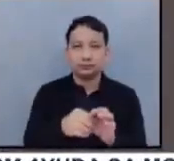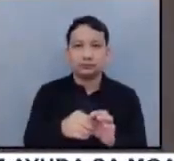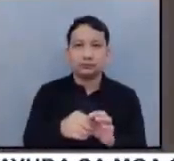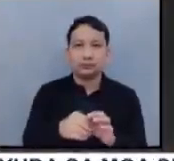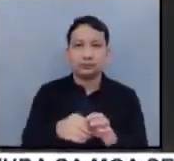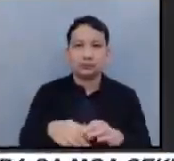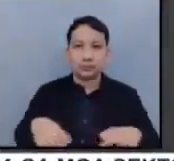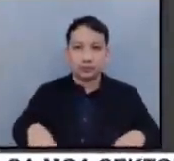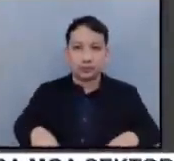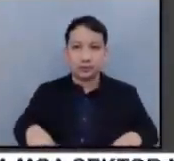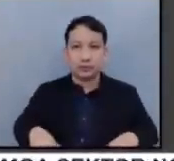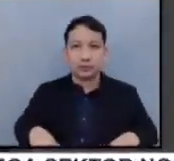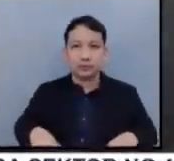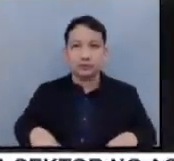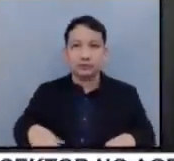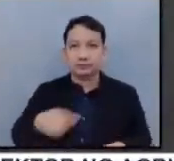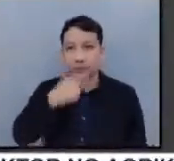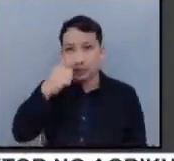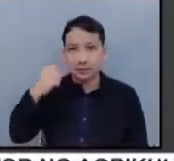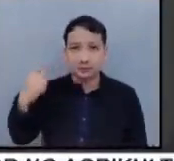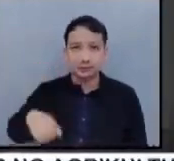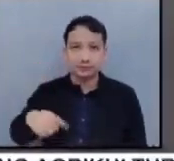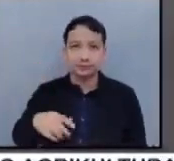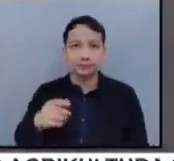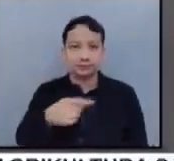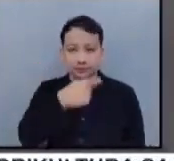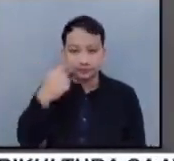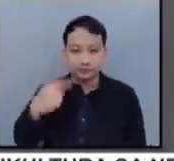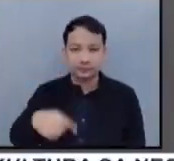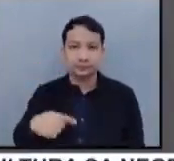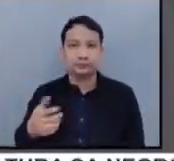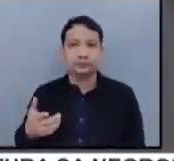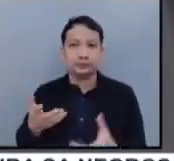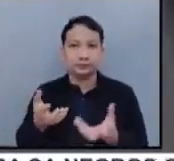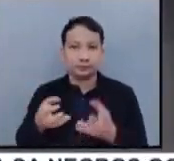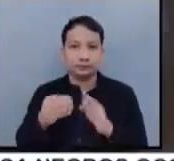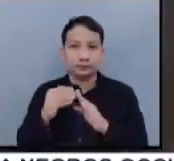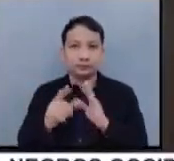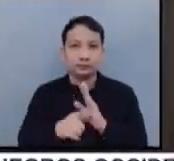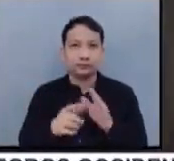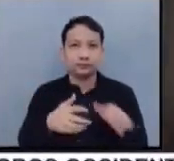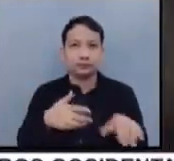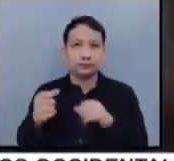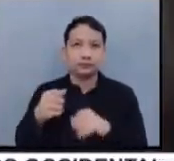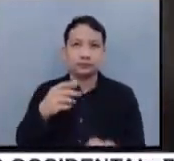law. Ayon sa isang residente, marami na sa kanila ang nagnanais na umalis ng Kherson dahil sa